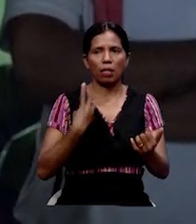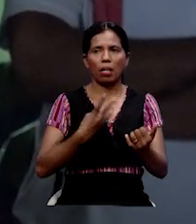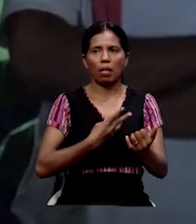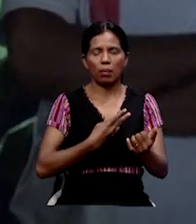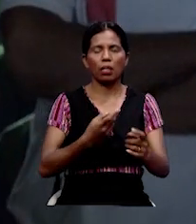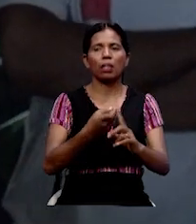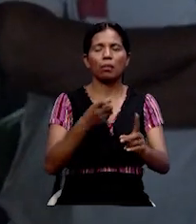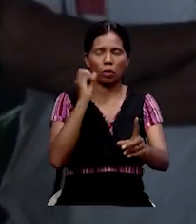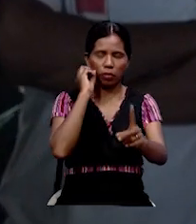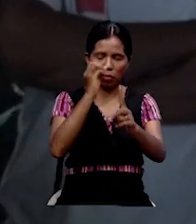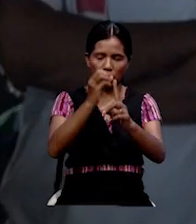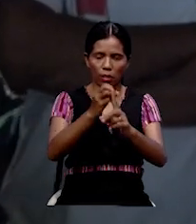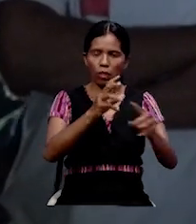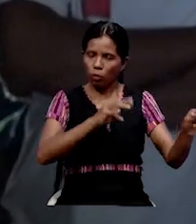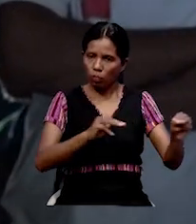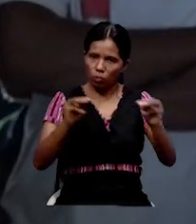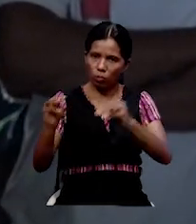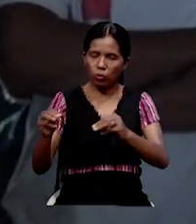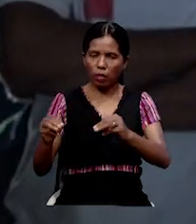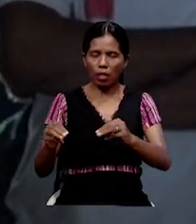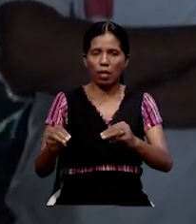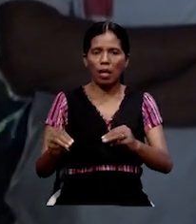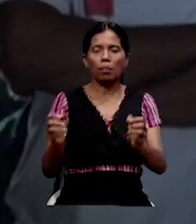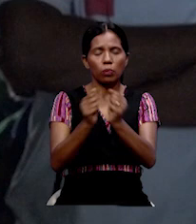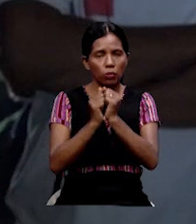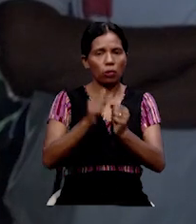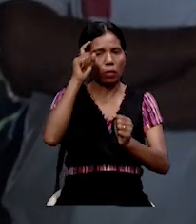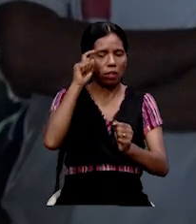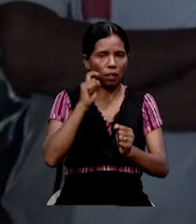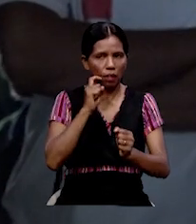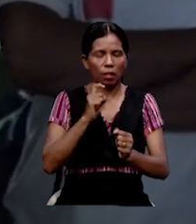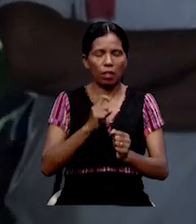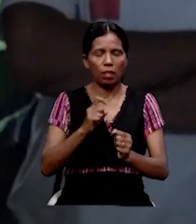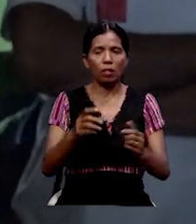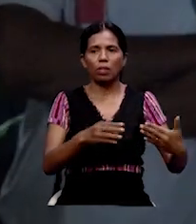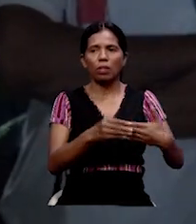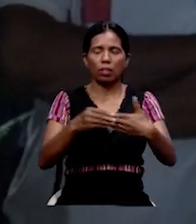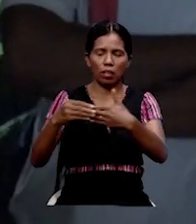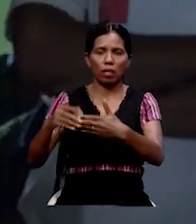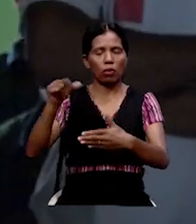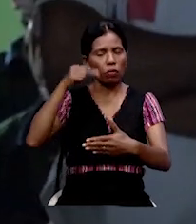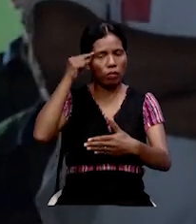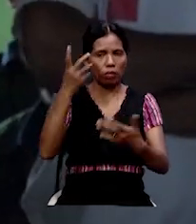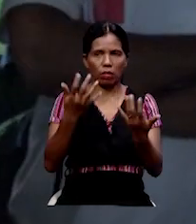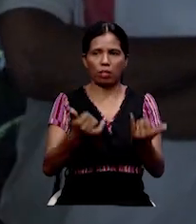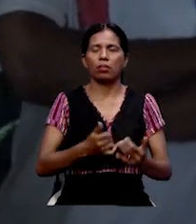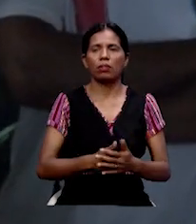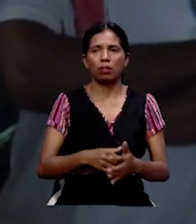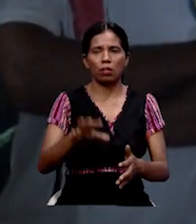ujipi akara afilia ba mau bot sara kaya la sara na guzma oli lidera i kuwer ni nono